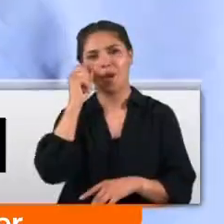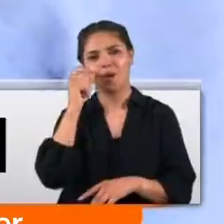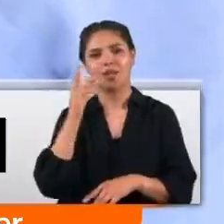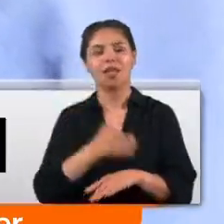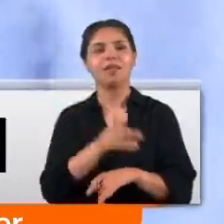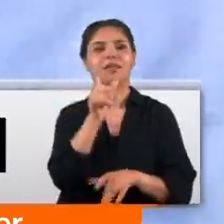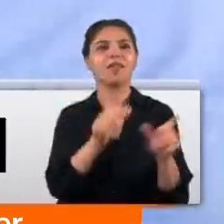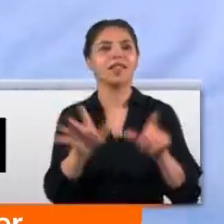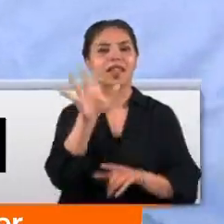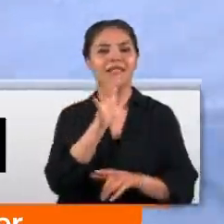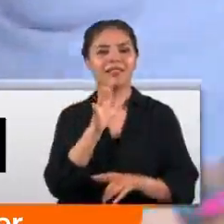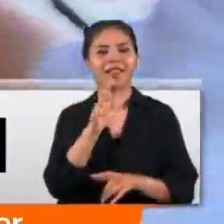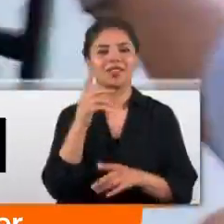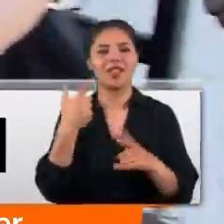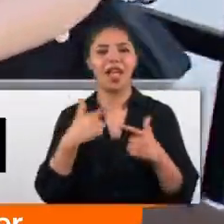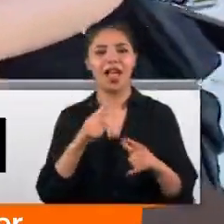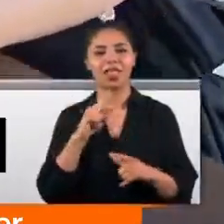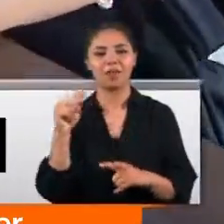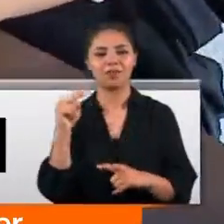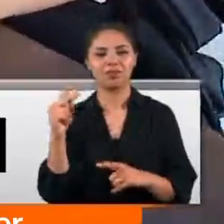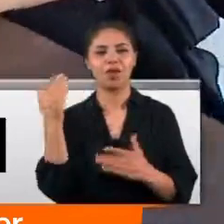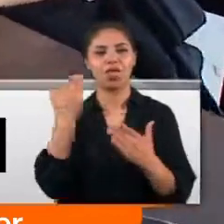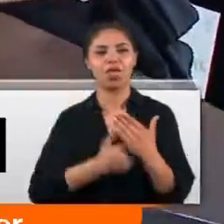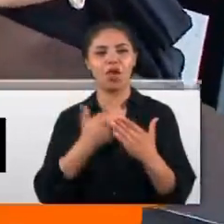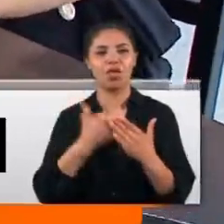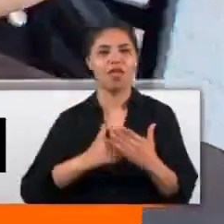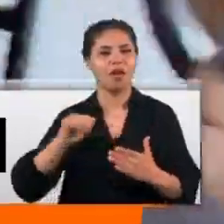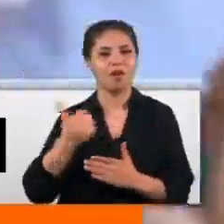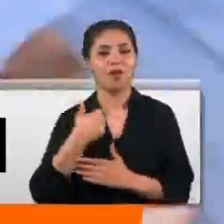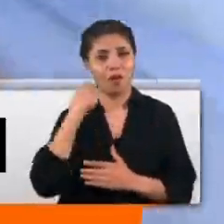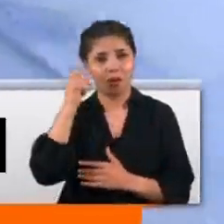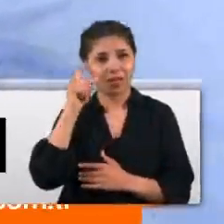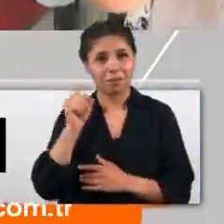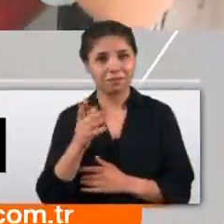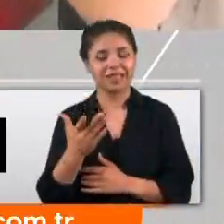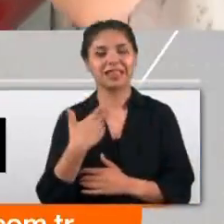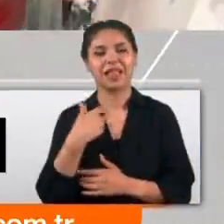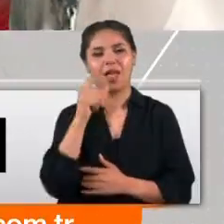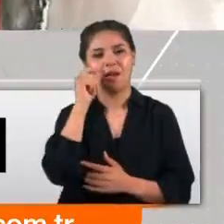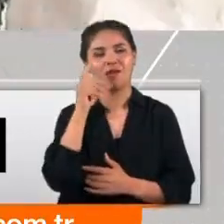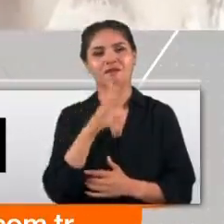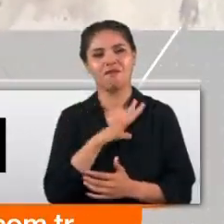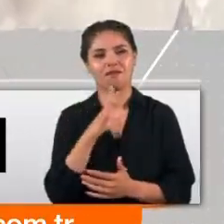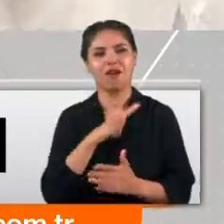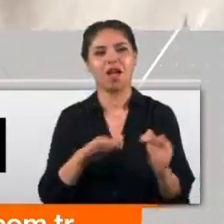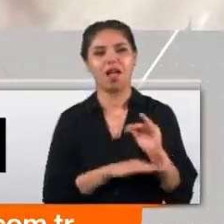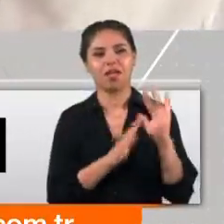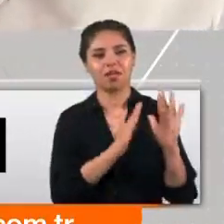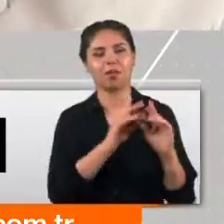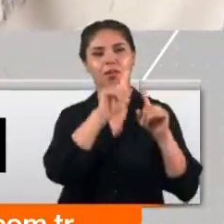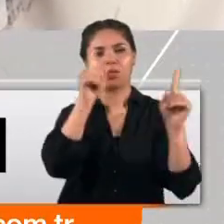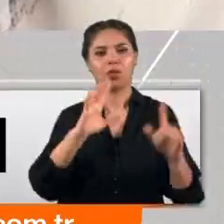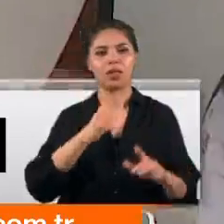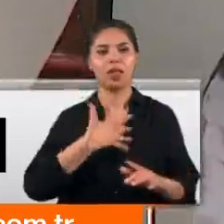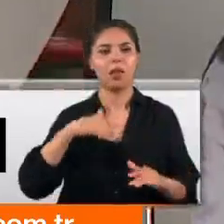usulü döner. Döner evet. Vazgeçemeyiz. Özlemiş miydiniz? Tabii ki iyi kötü hayat devam ediyor. Esnafı